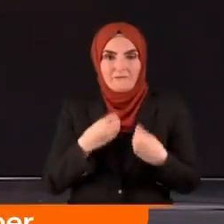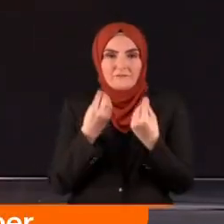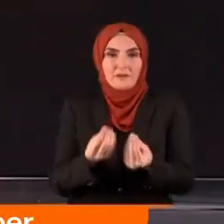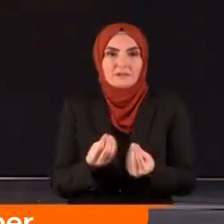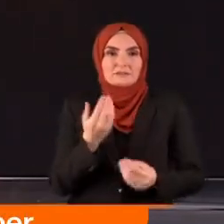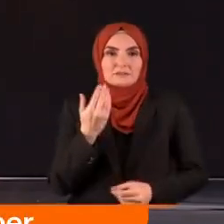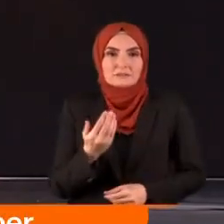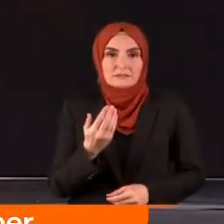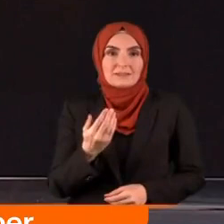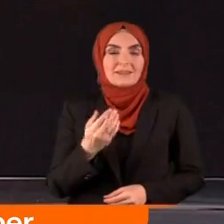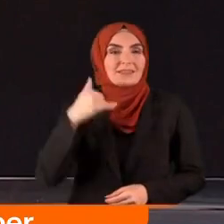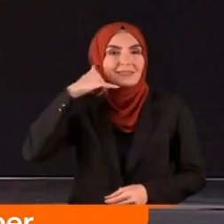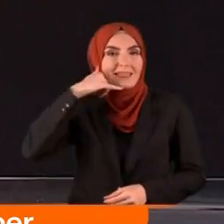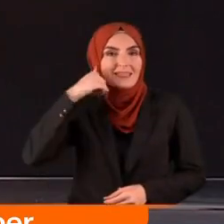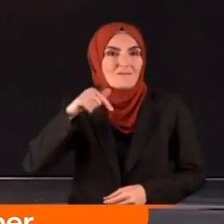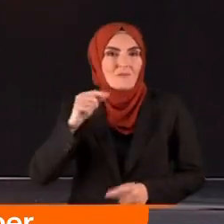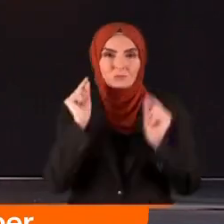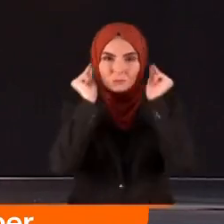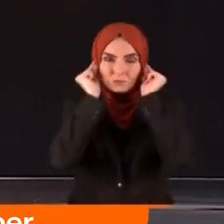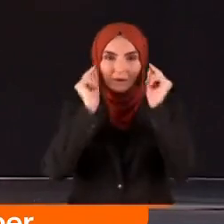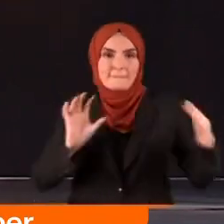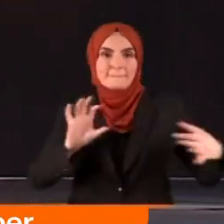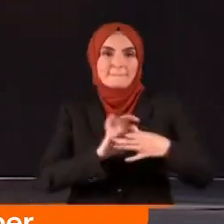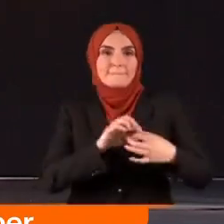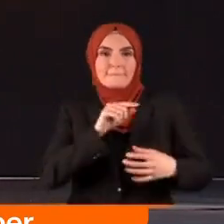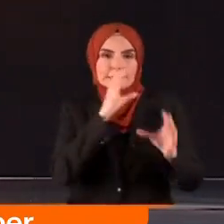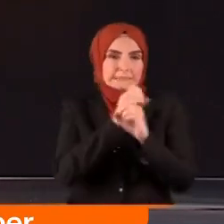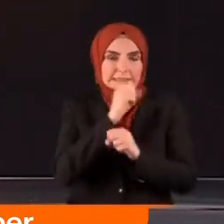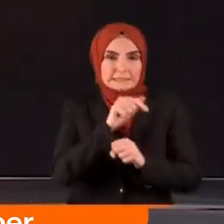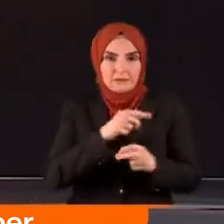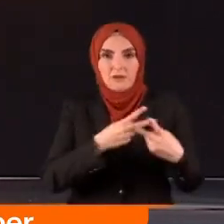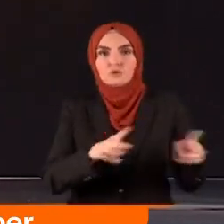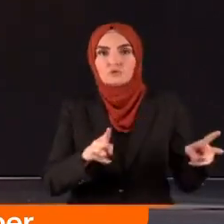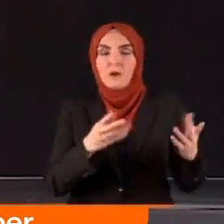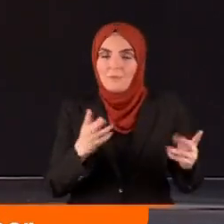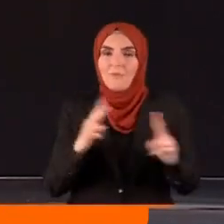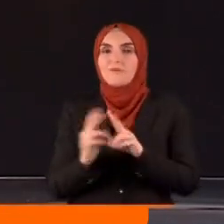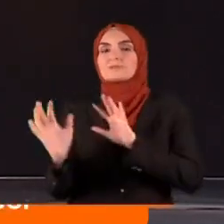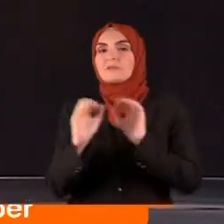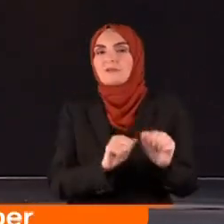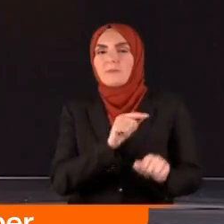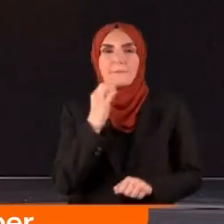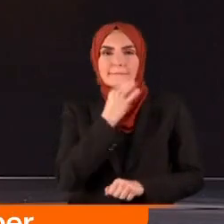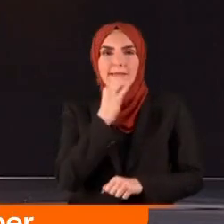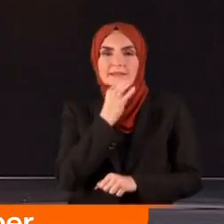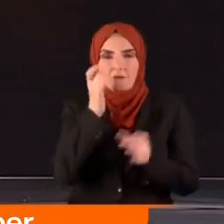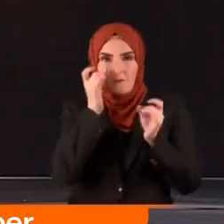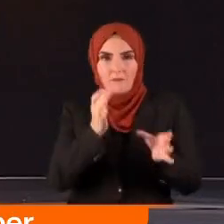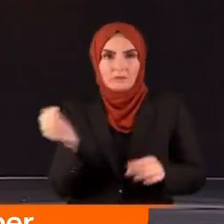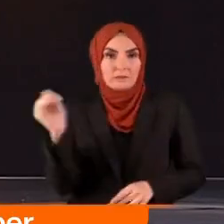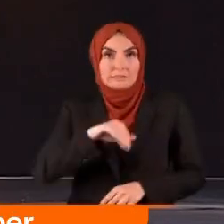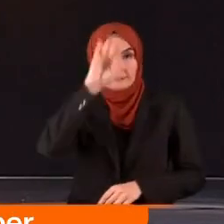kulaklıkla açılıyordu o gizli bölme ama polisten kaçamamıştı. Benzer bir görüntü daha geldi İstanbul'dan. Şüpheli bir aracı durduran